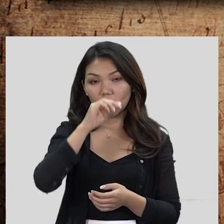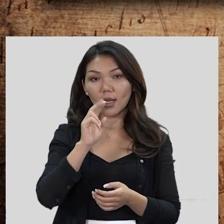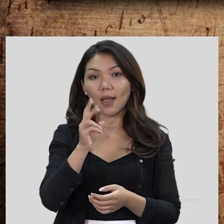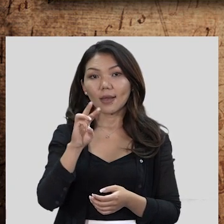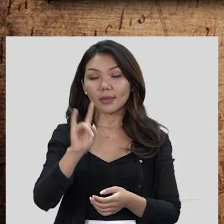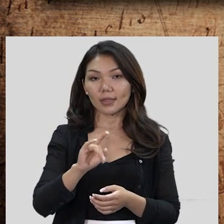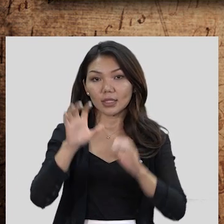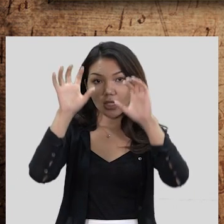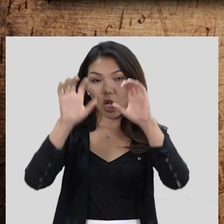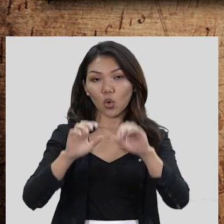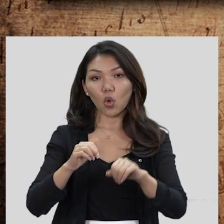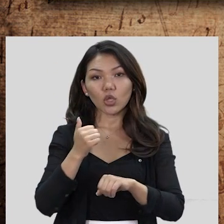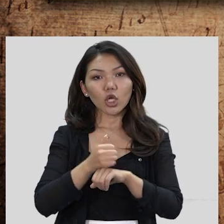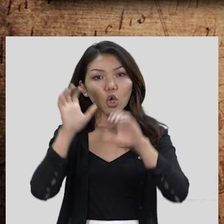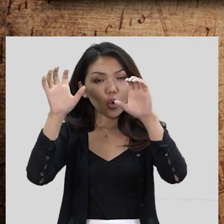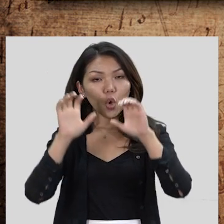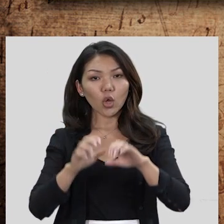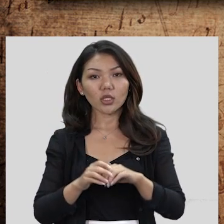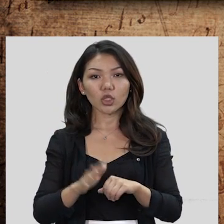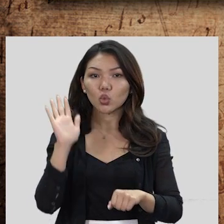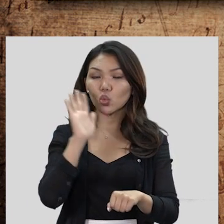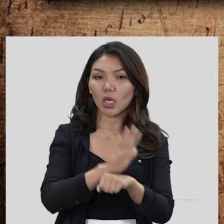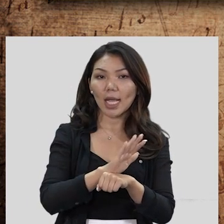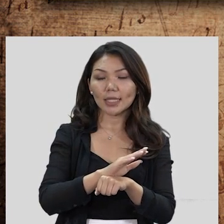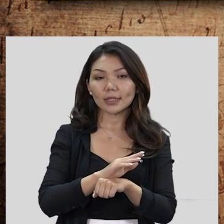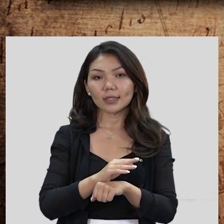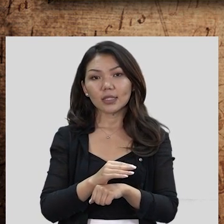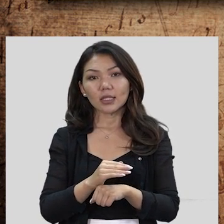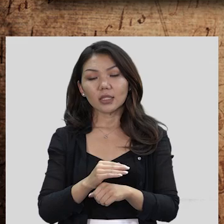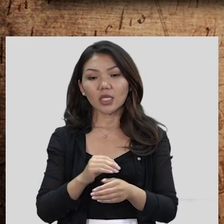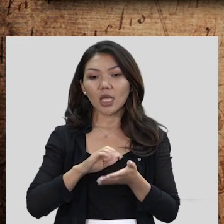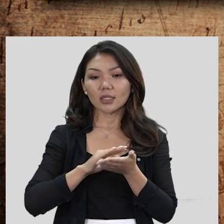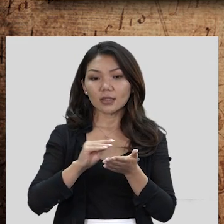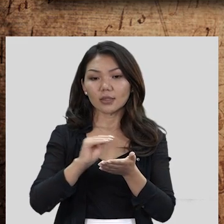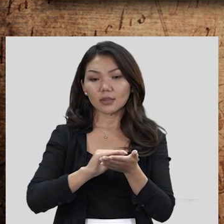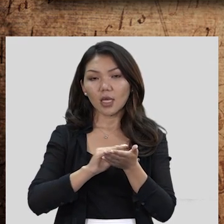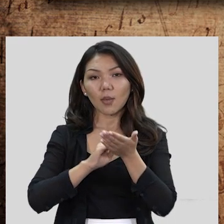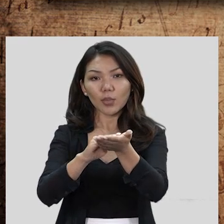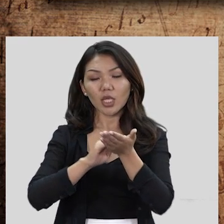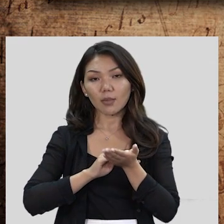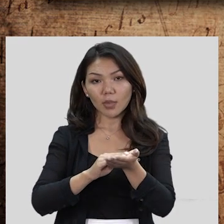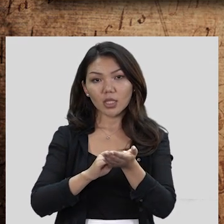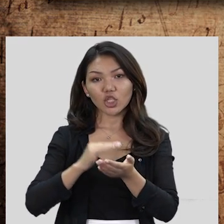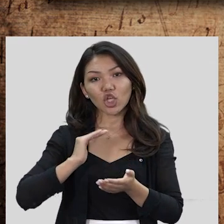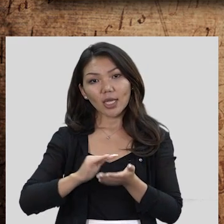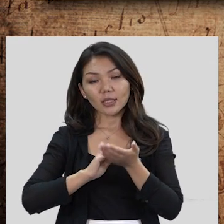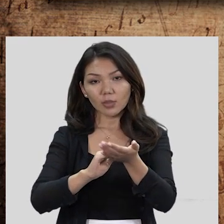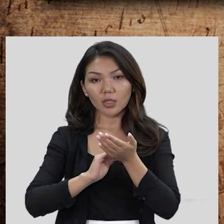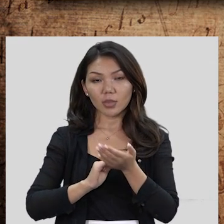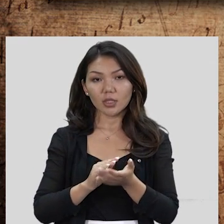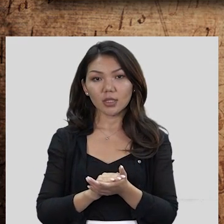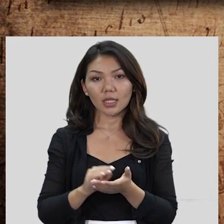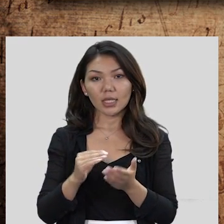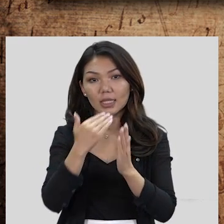и законы и кодексы указы дипломатическая переписка частная переписка списке людей закладные